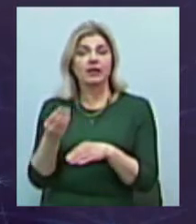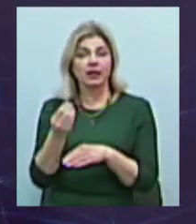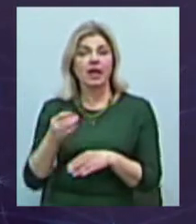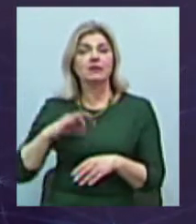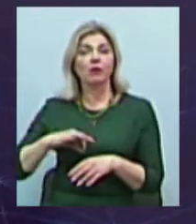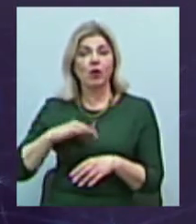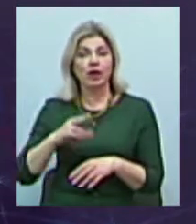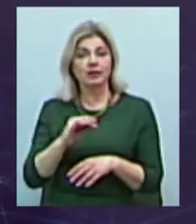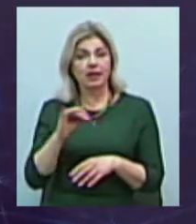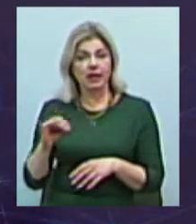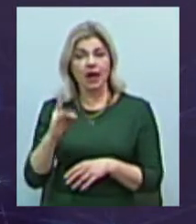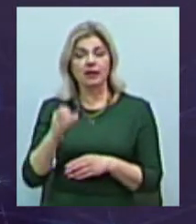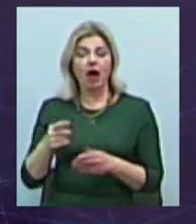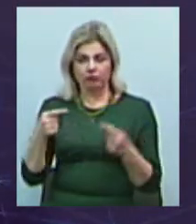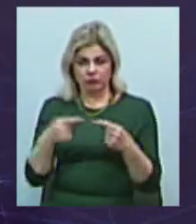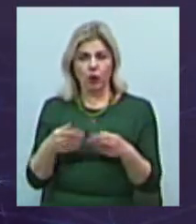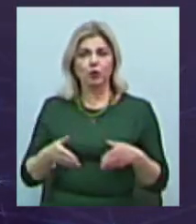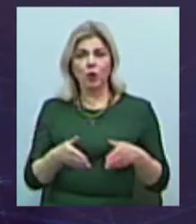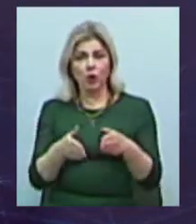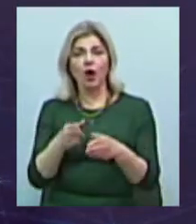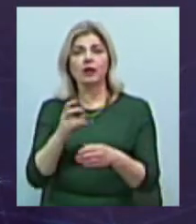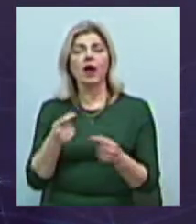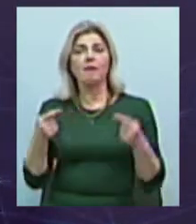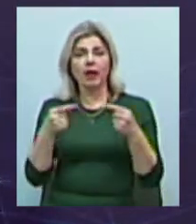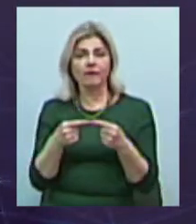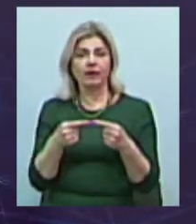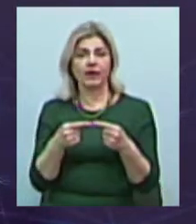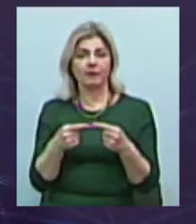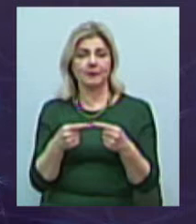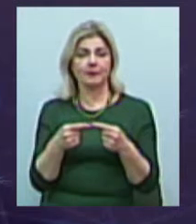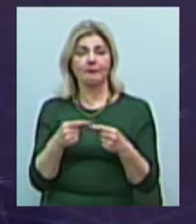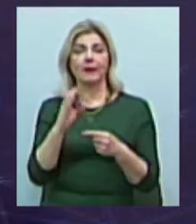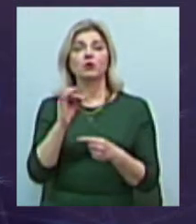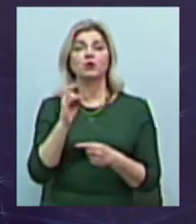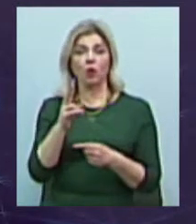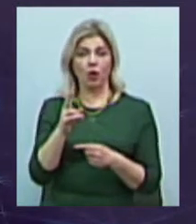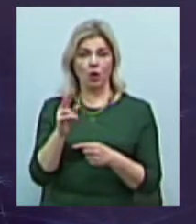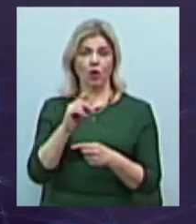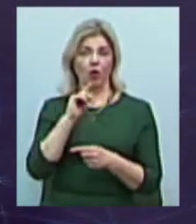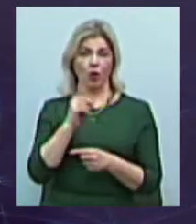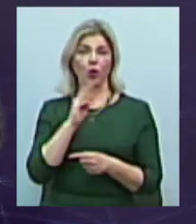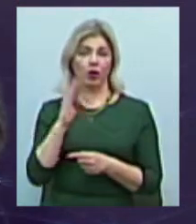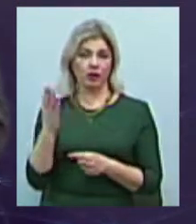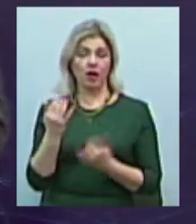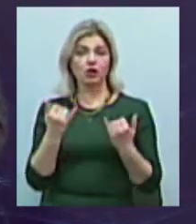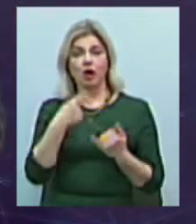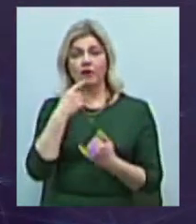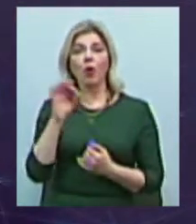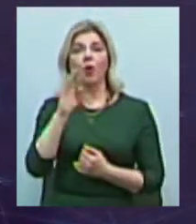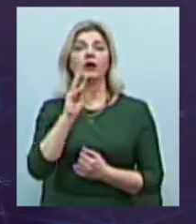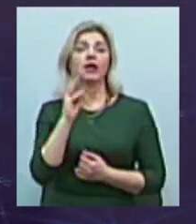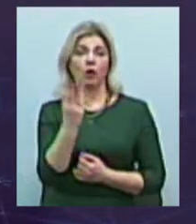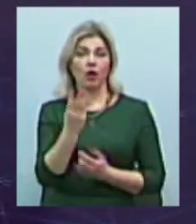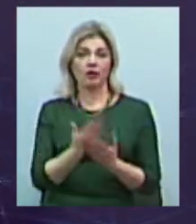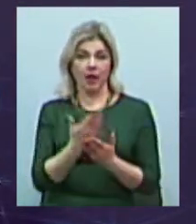експлуатації на певну дорогу в певному об'ємі на певний термін років. Зараз йде мова про 3 роки.